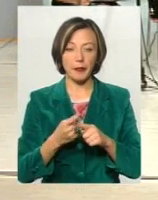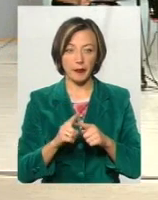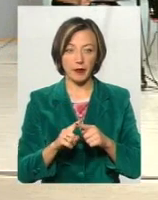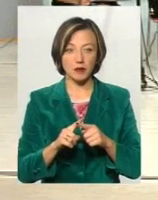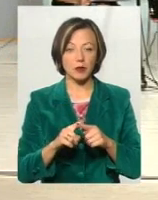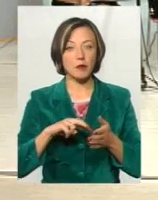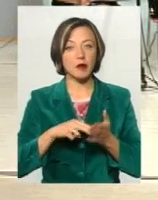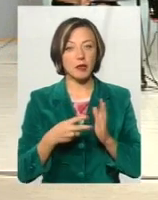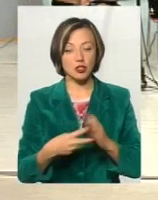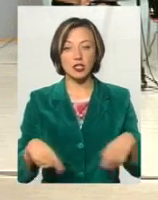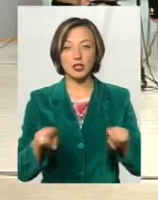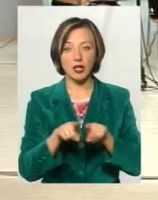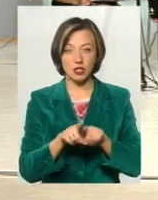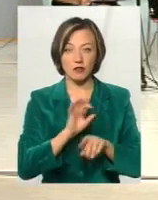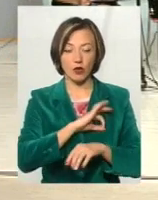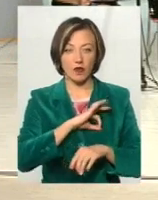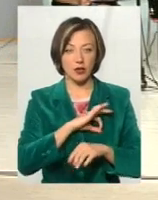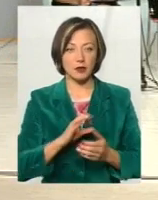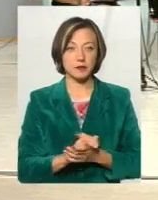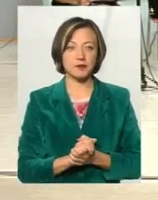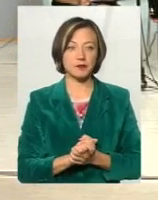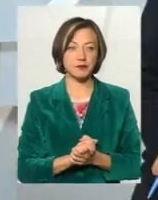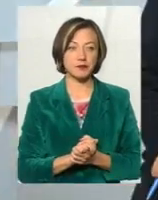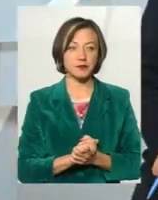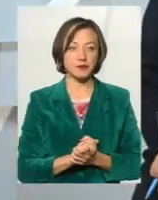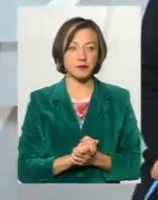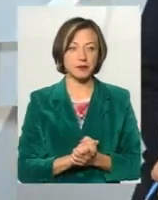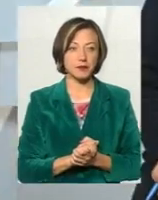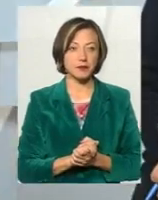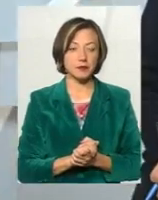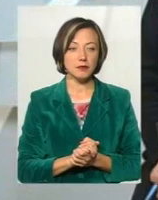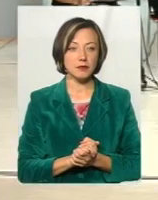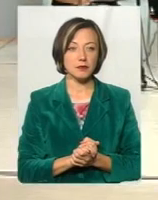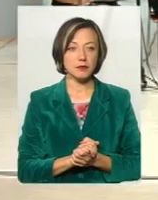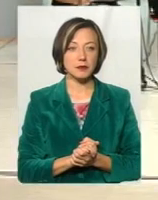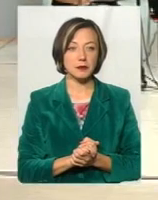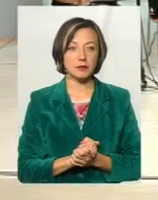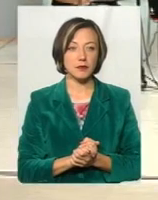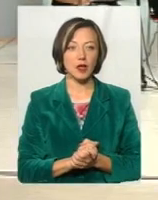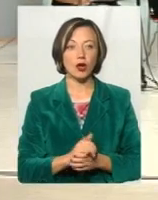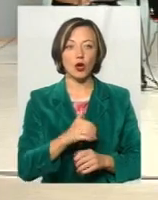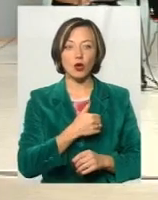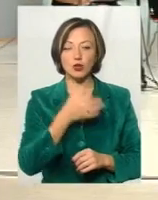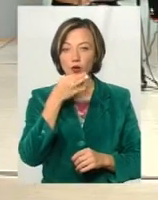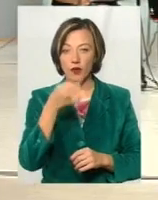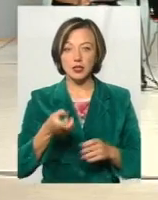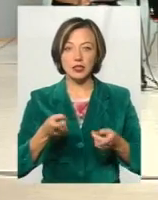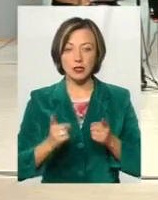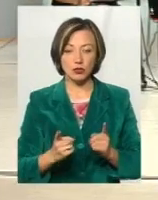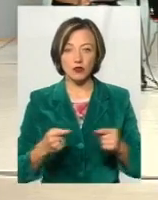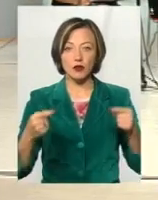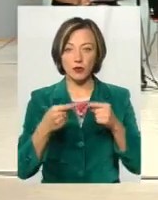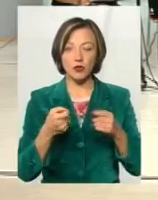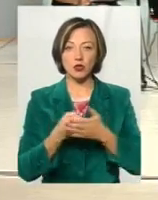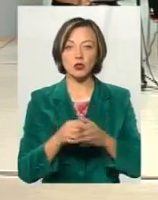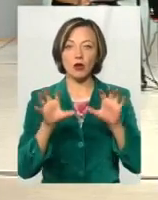Да, передбачено теж вихователя. Пані Валентина, так, хочу передати вам слово. Ну, прошу, хочу зауважити дійсно, що відповідно до